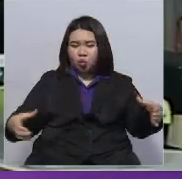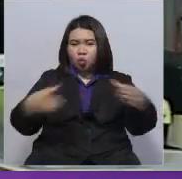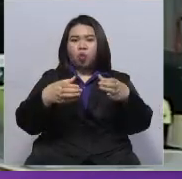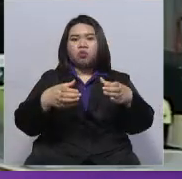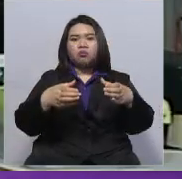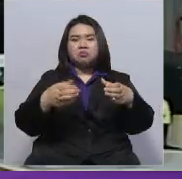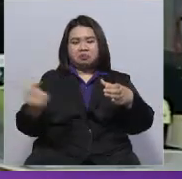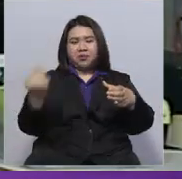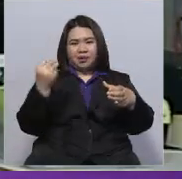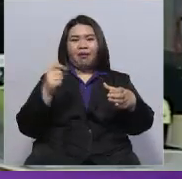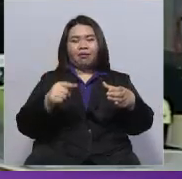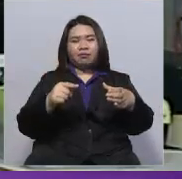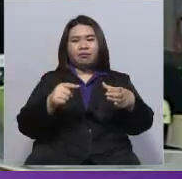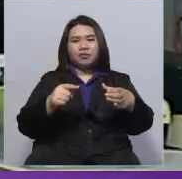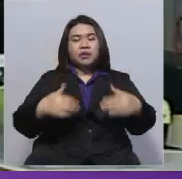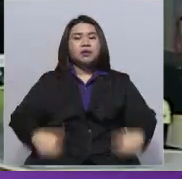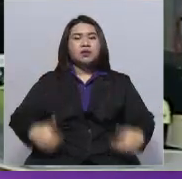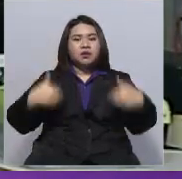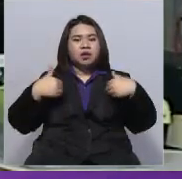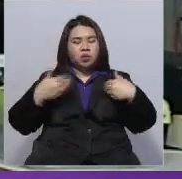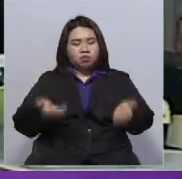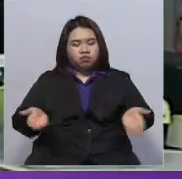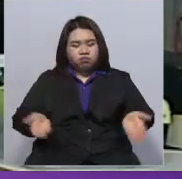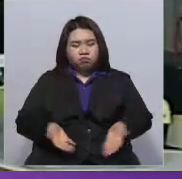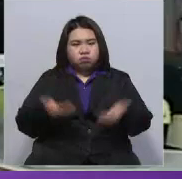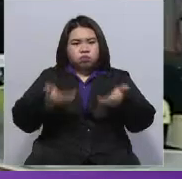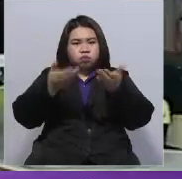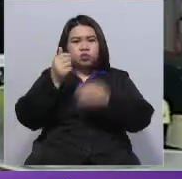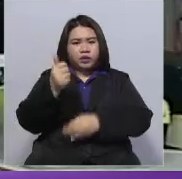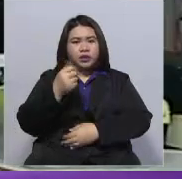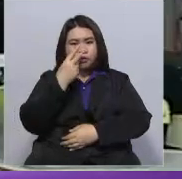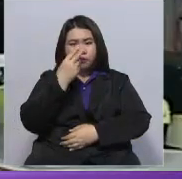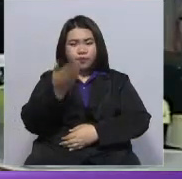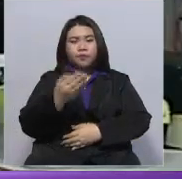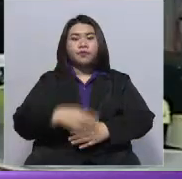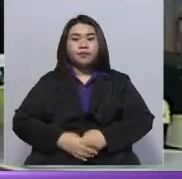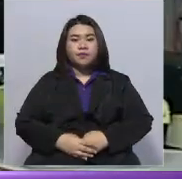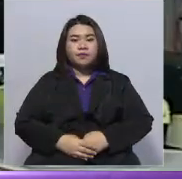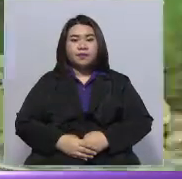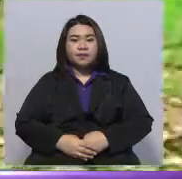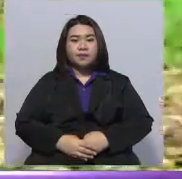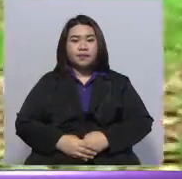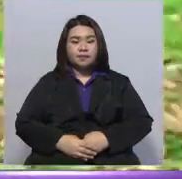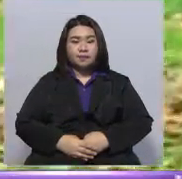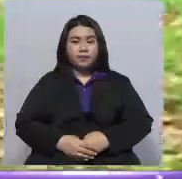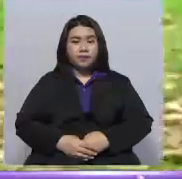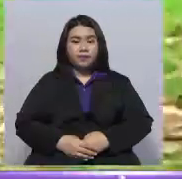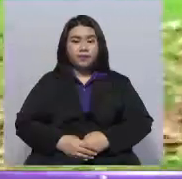บสหกรณ์ช่วยยกระดับคุณภาพชีวิตที่ยั่งยืนให้แก่สมาชิกไปติดตามได้จากรายงานค่ะ